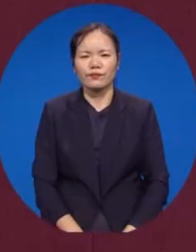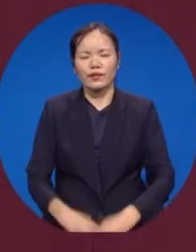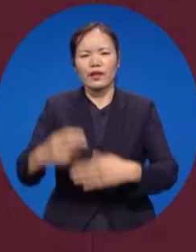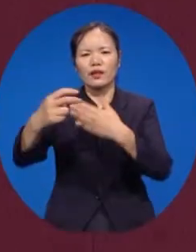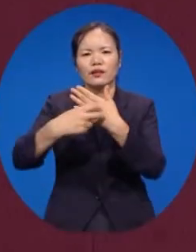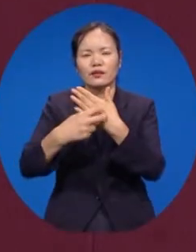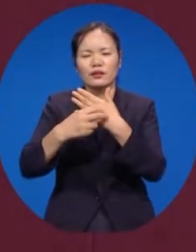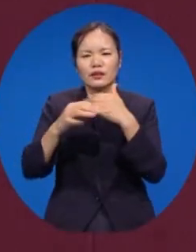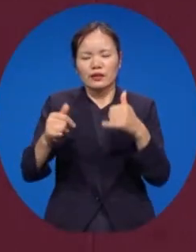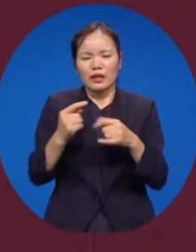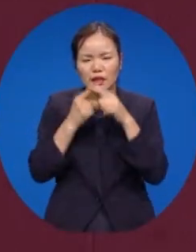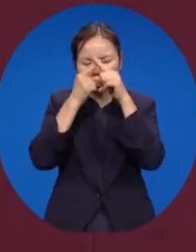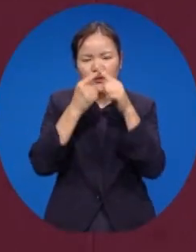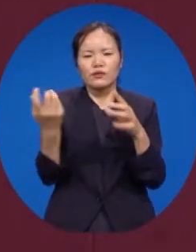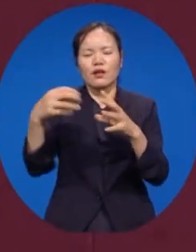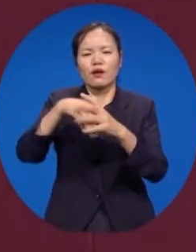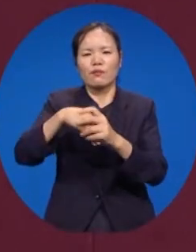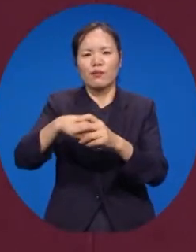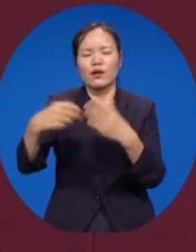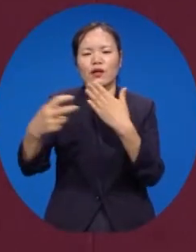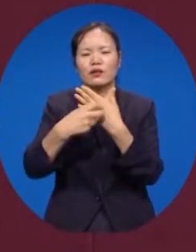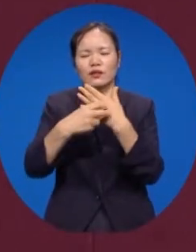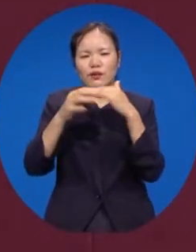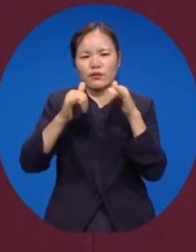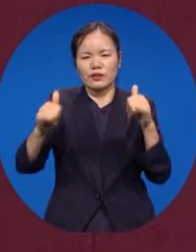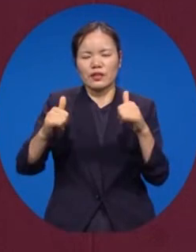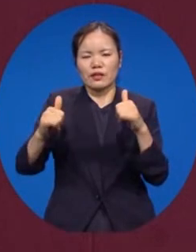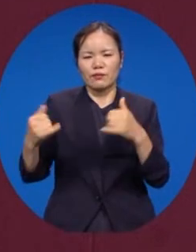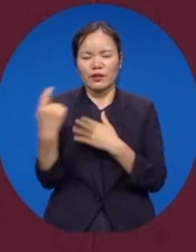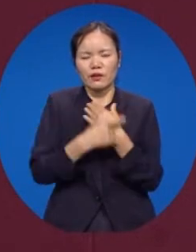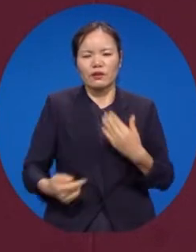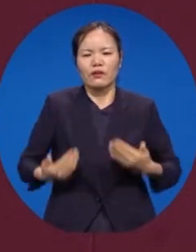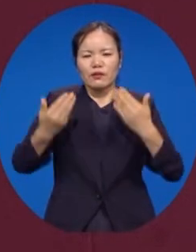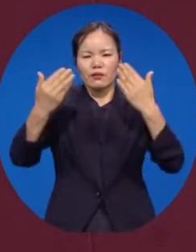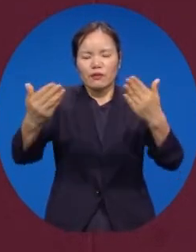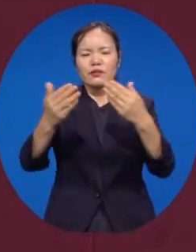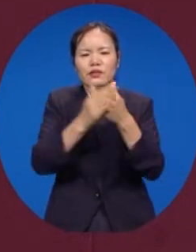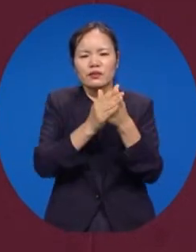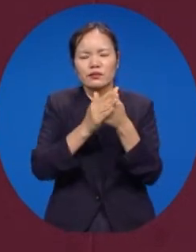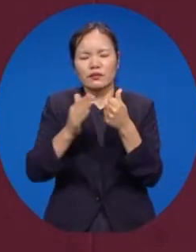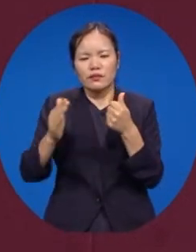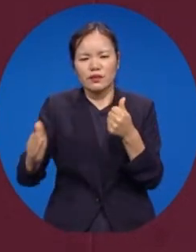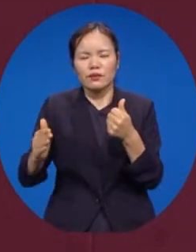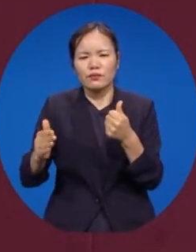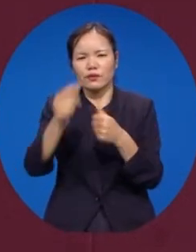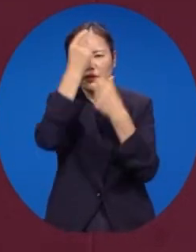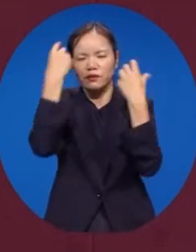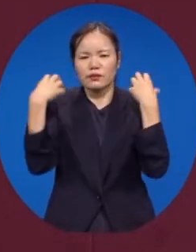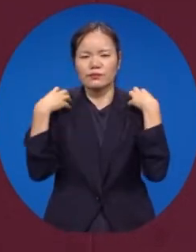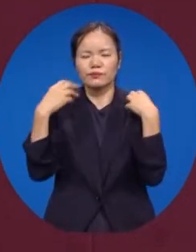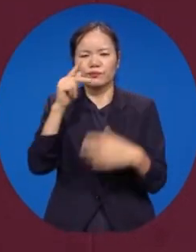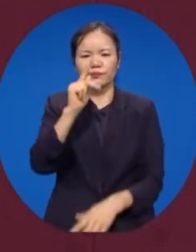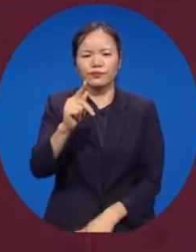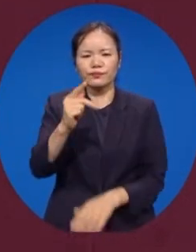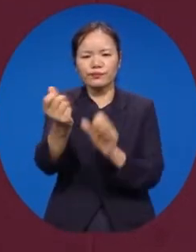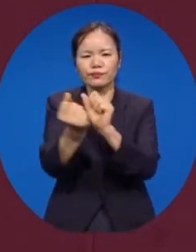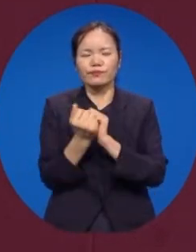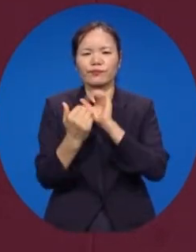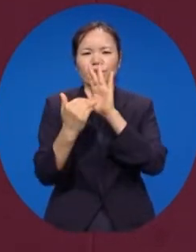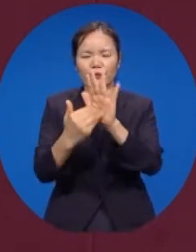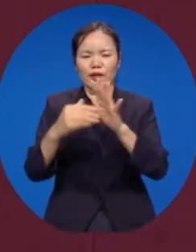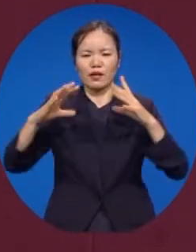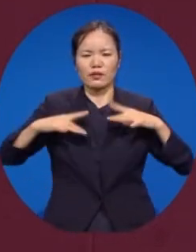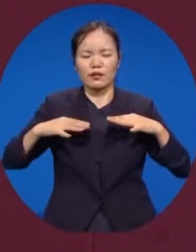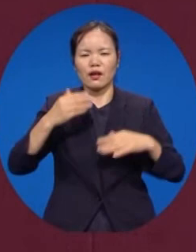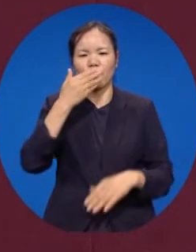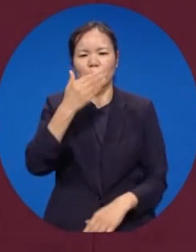의사와 간호사를 비롯한 의료 인력의 헌신이 있었기에 정부가 K-방역이라고 자랑할 수